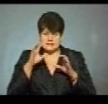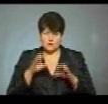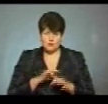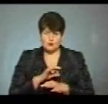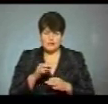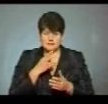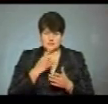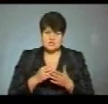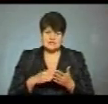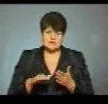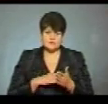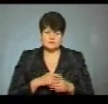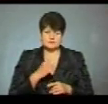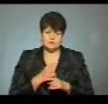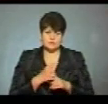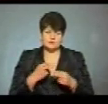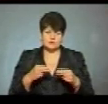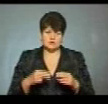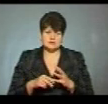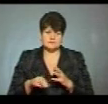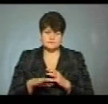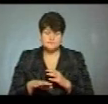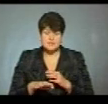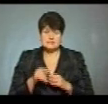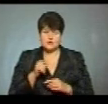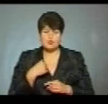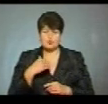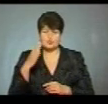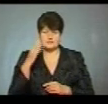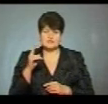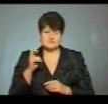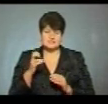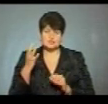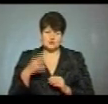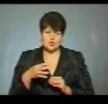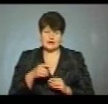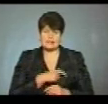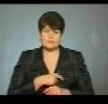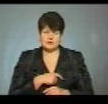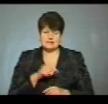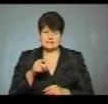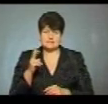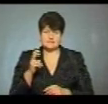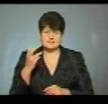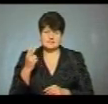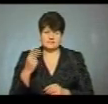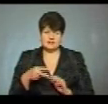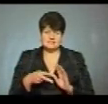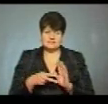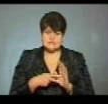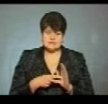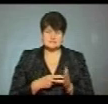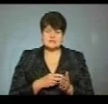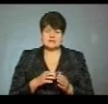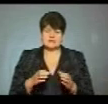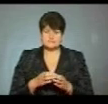який передбачає скасування мораторію на продаж землі. За нього проголосували 240 депутатів, з них 227 – з фракції